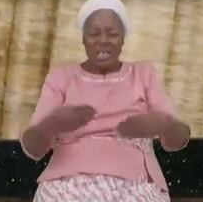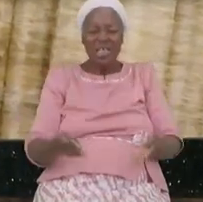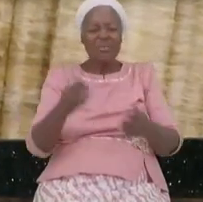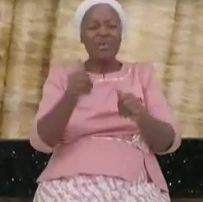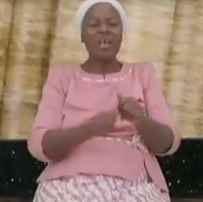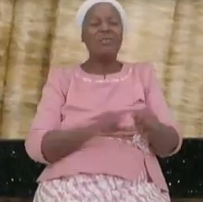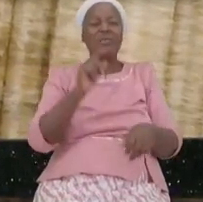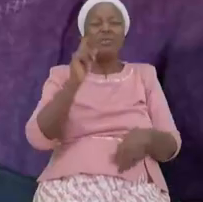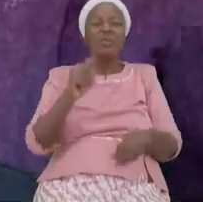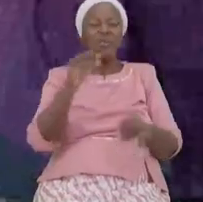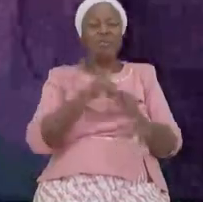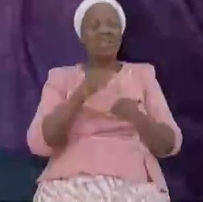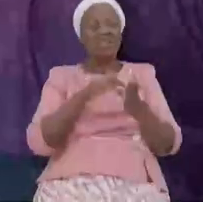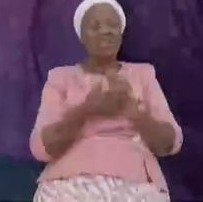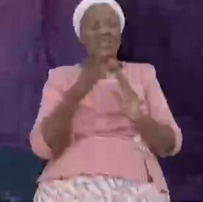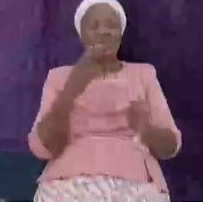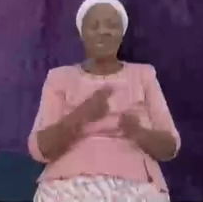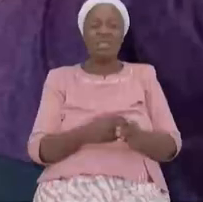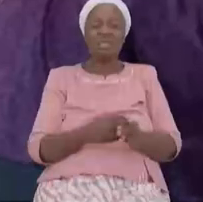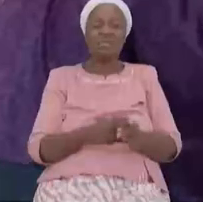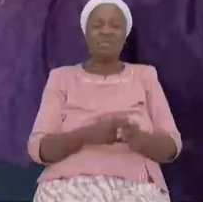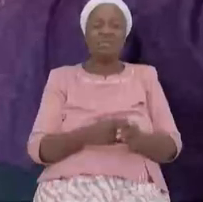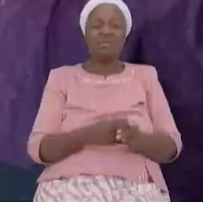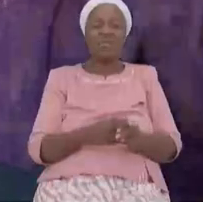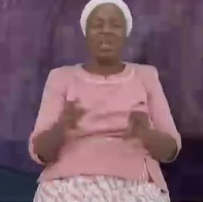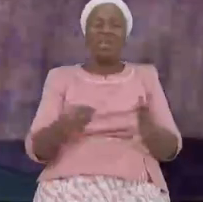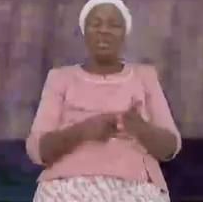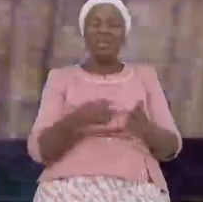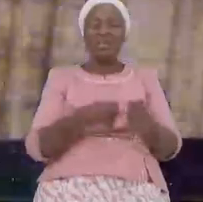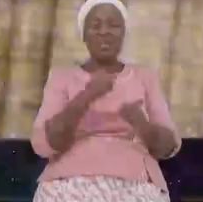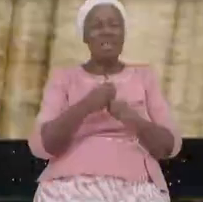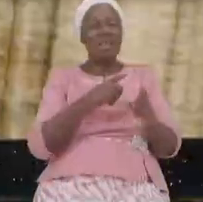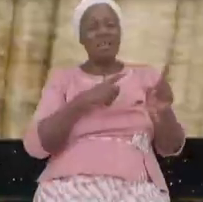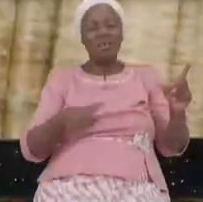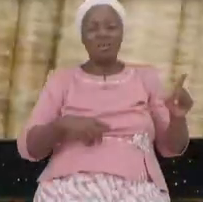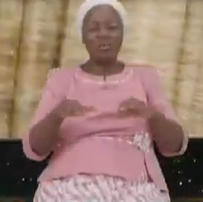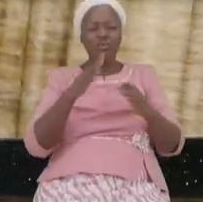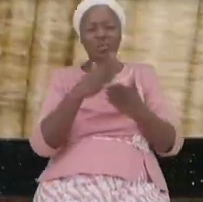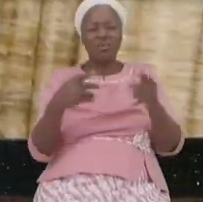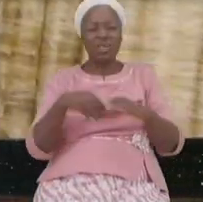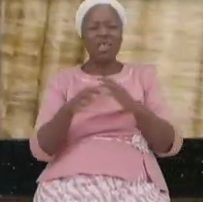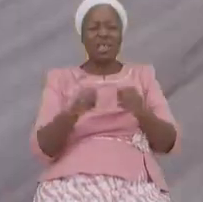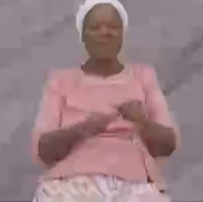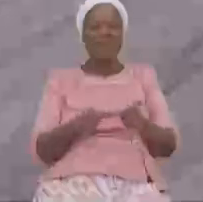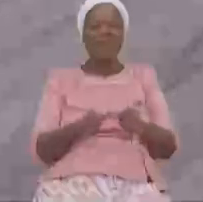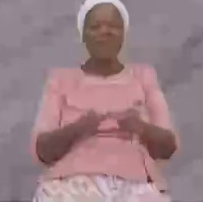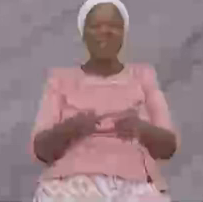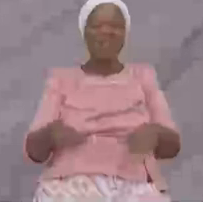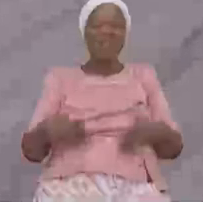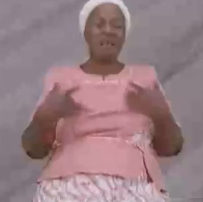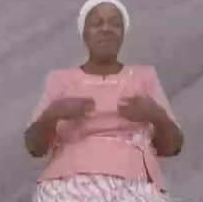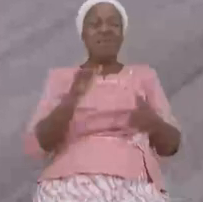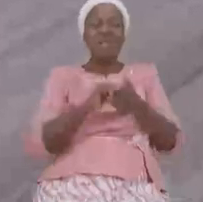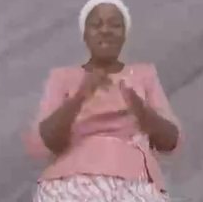au nom de Jésus. Cette année, Seigneur, fais quelque chose dans chaque vie pour que tout le